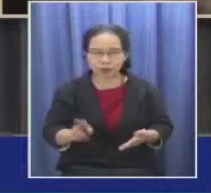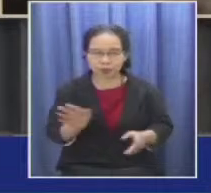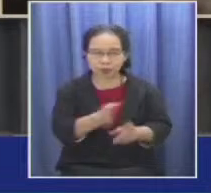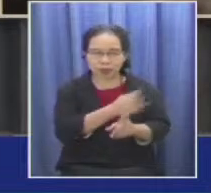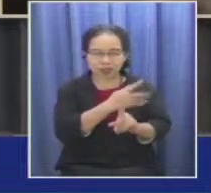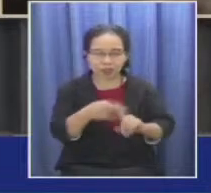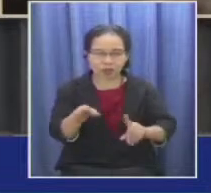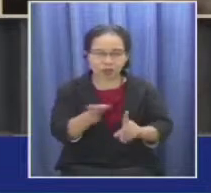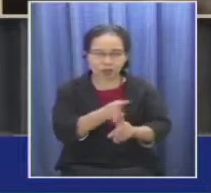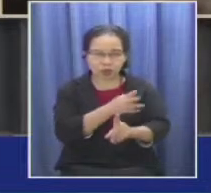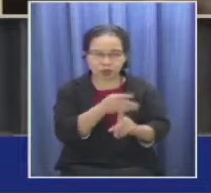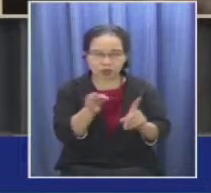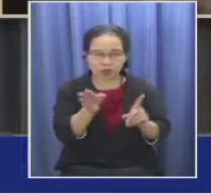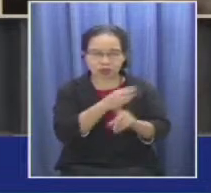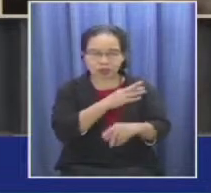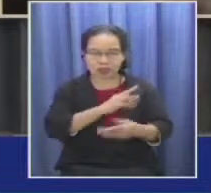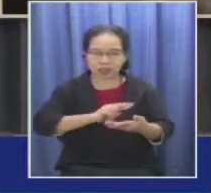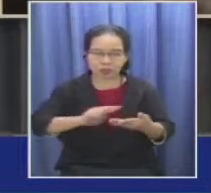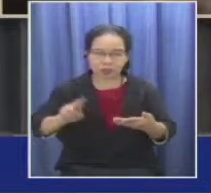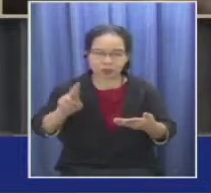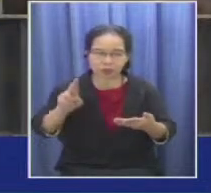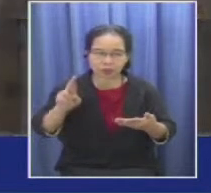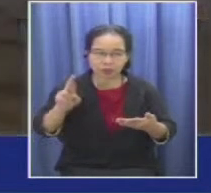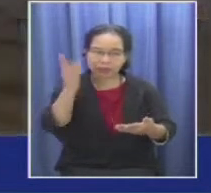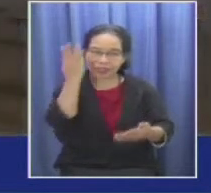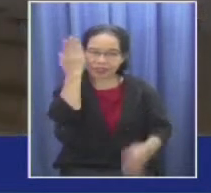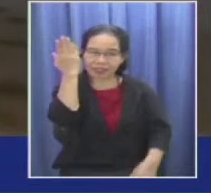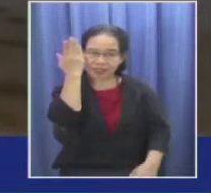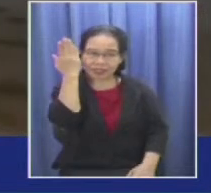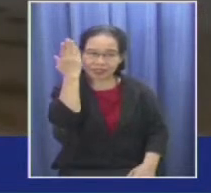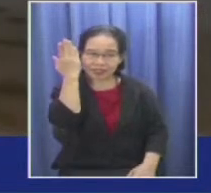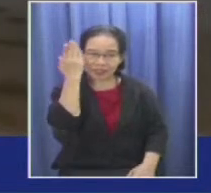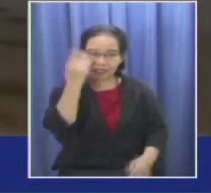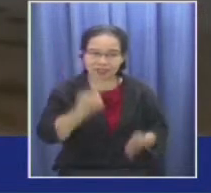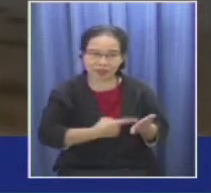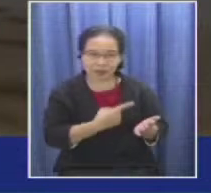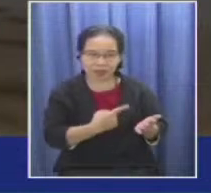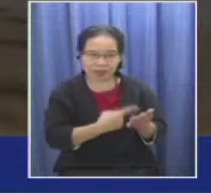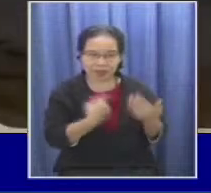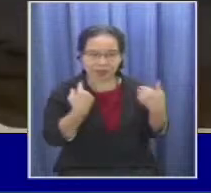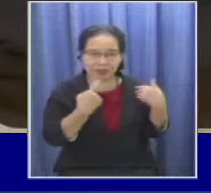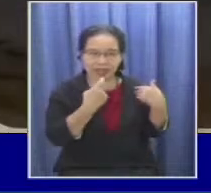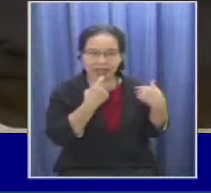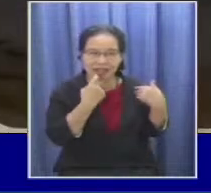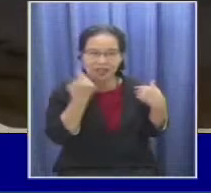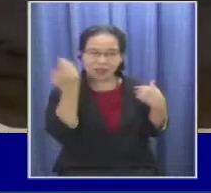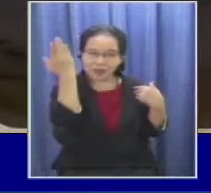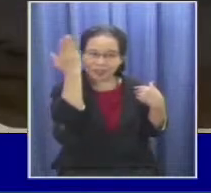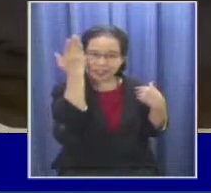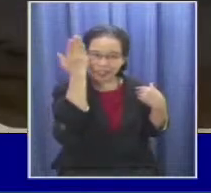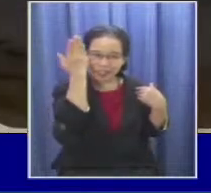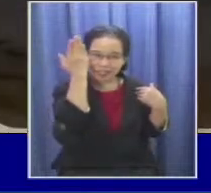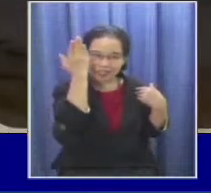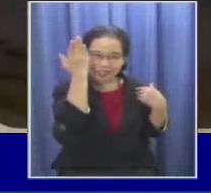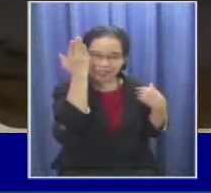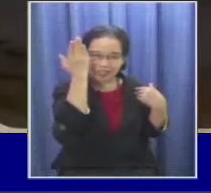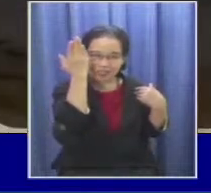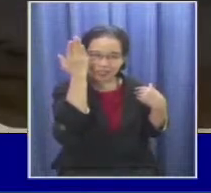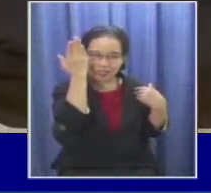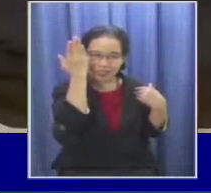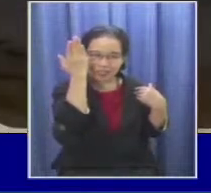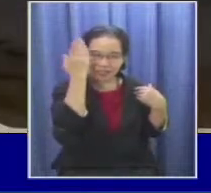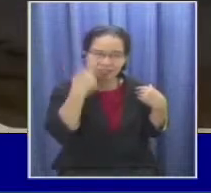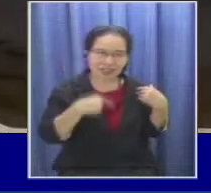ansa edua no na ya akoma no te ya akoma no ho te wo kwan a wo fa so ba wo bra